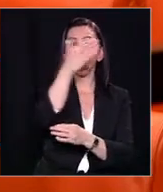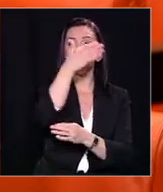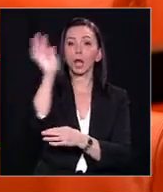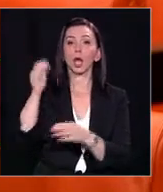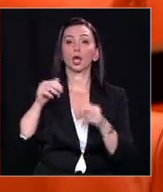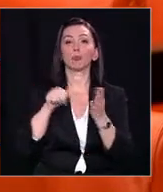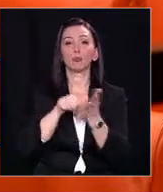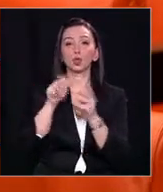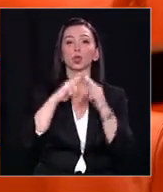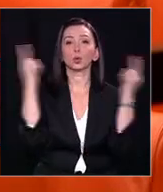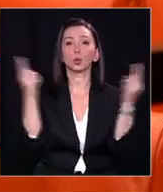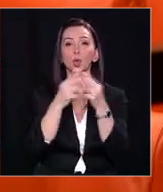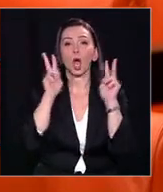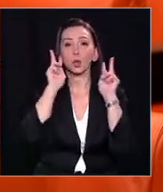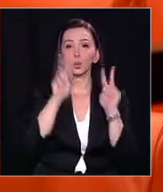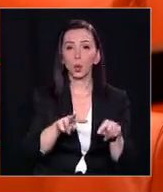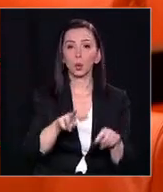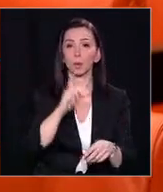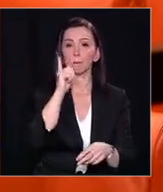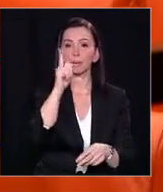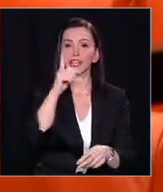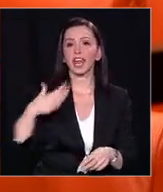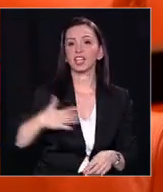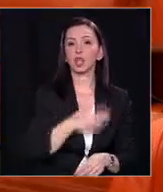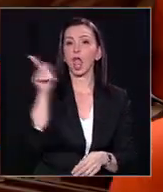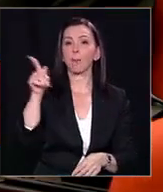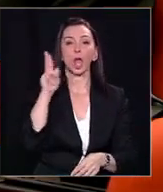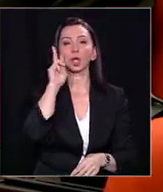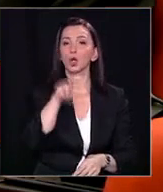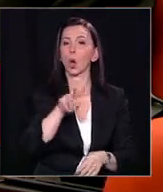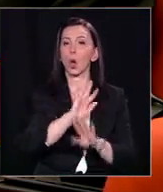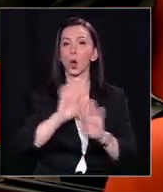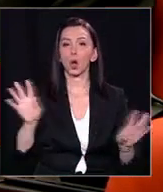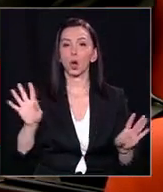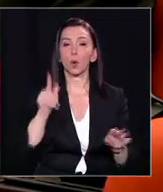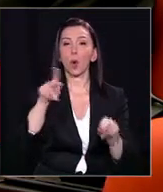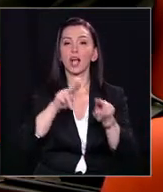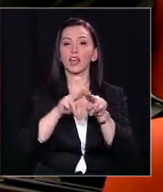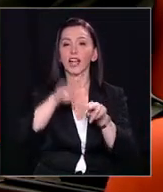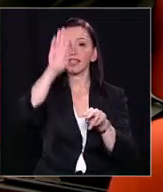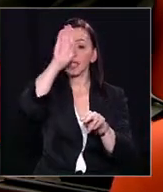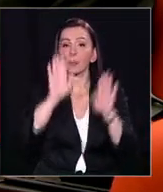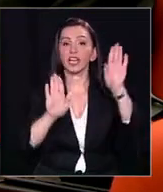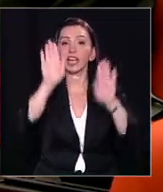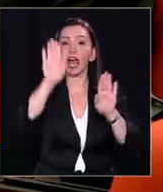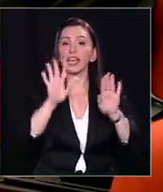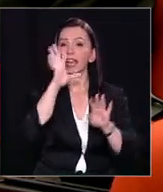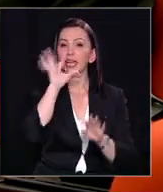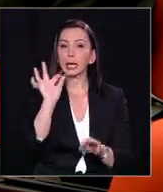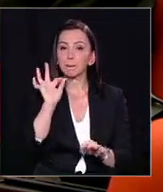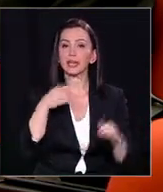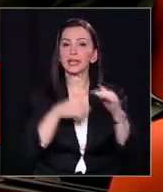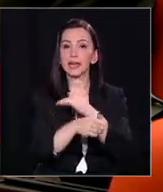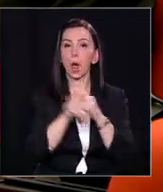bütün dünya görüyor da bir tek CHP görmüyor. Kim ki o Kanal İstanbul ihalesine girerse